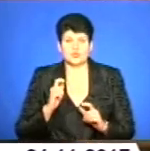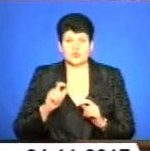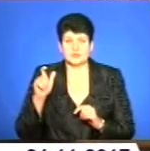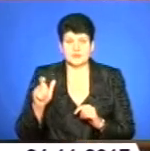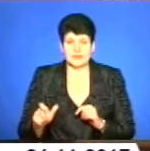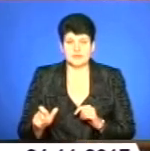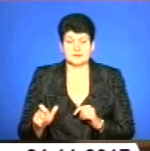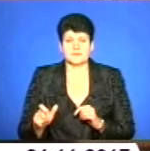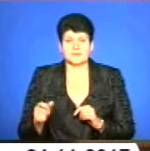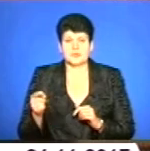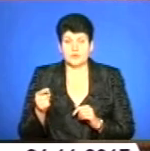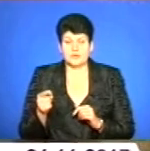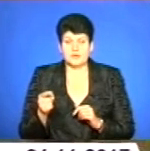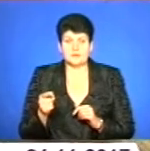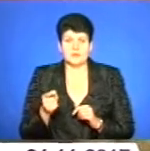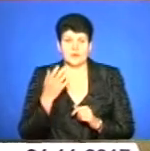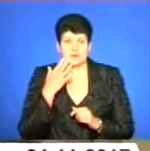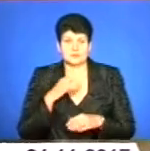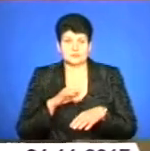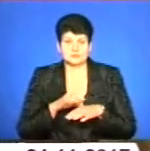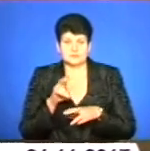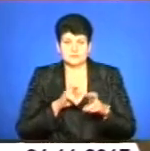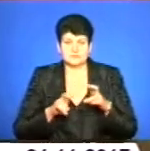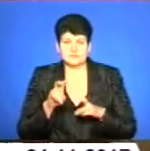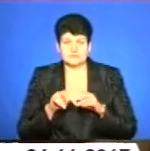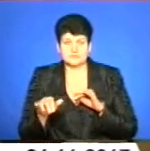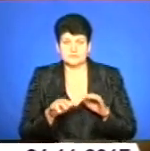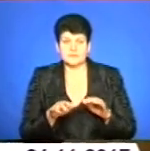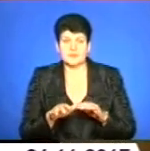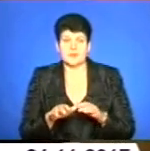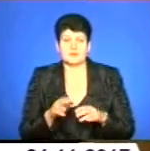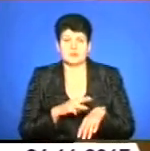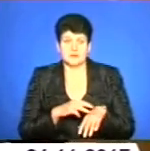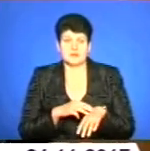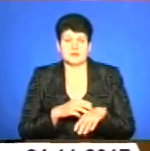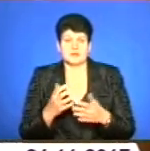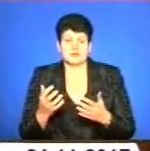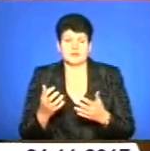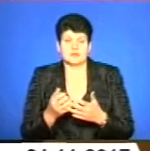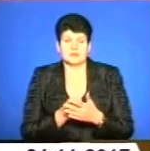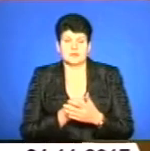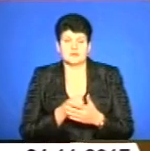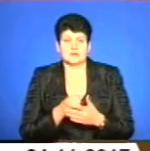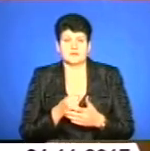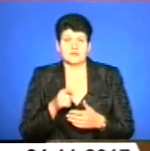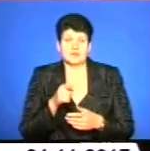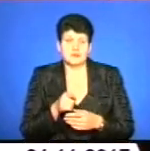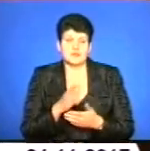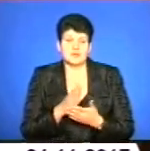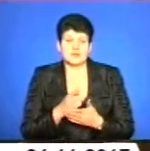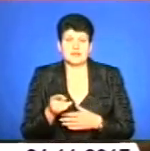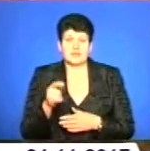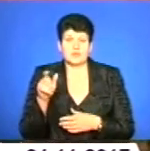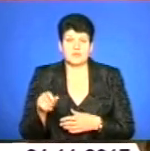вишів Тернополя. В ході проведених оперативно-розшукових заходів правоохоронці вийшли на слід підозрюваного. Ним виявився